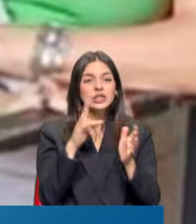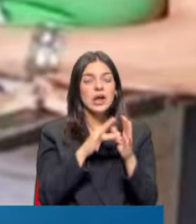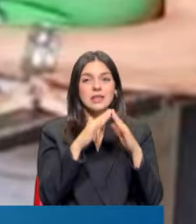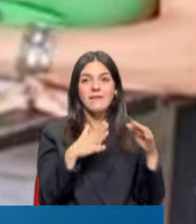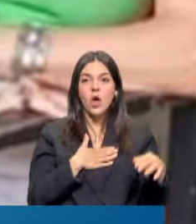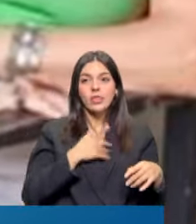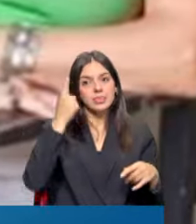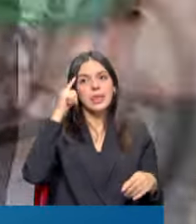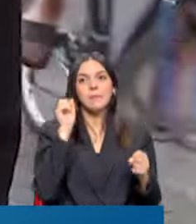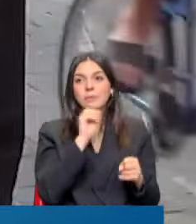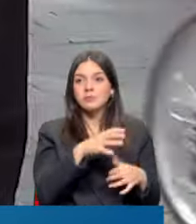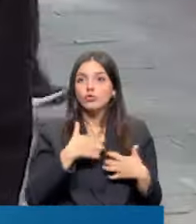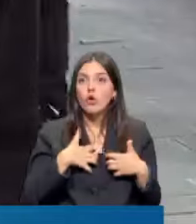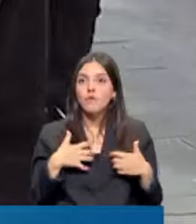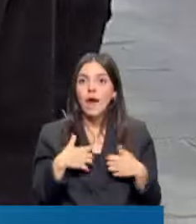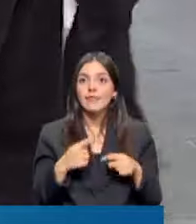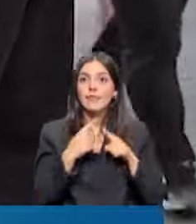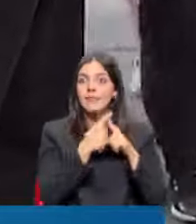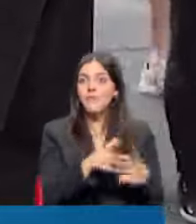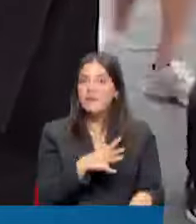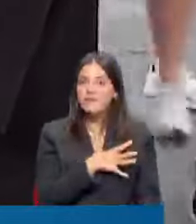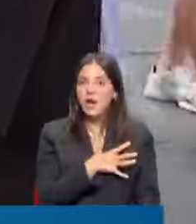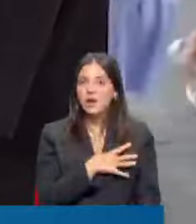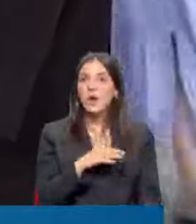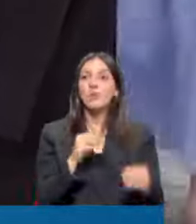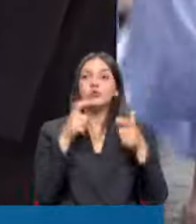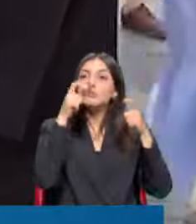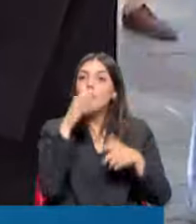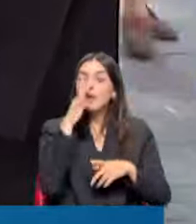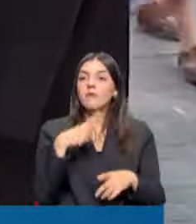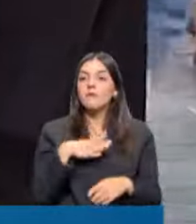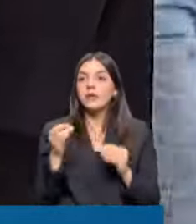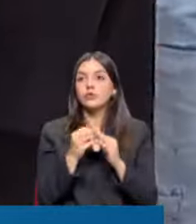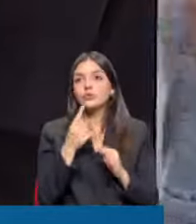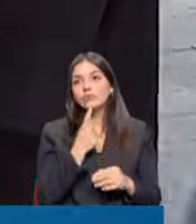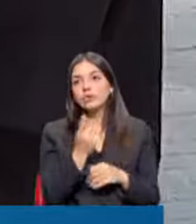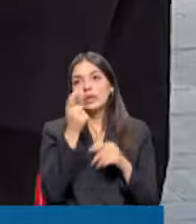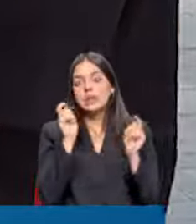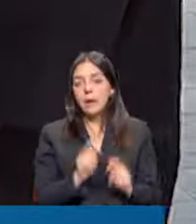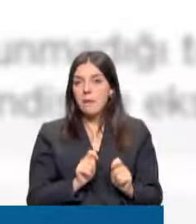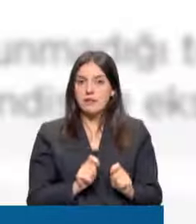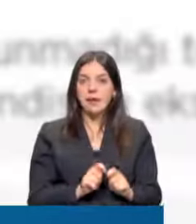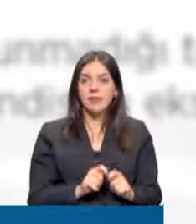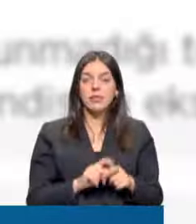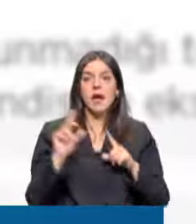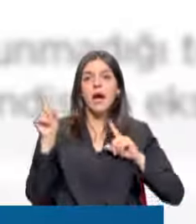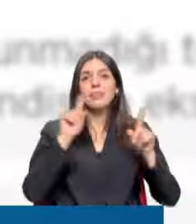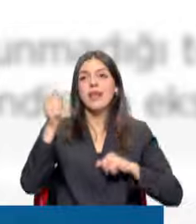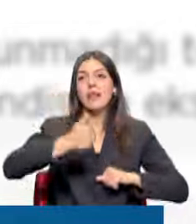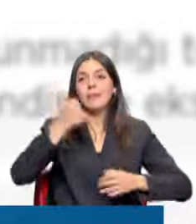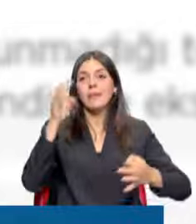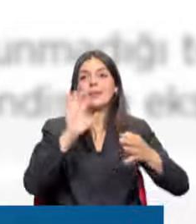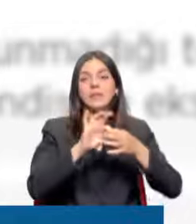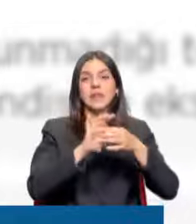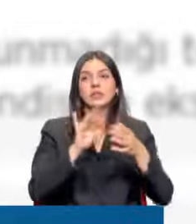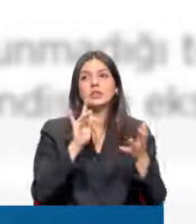başına bırakılmasına güvenlik endişesiyle tepki gösterip sorumlular hakkında suç duyurusunda bulunacağız derken Adalet Bakanlığı'na bağlı